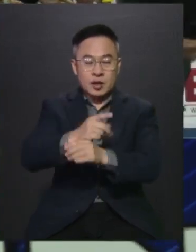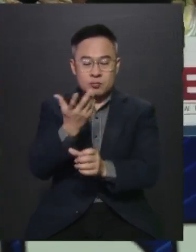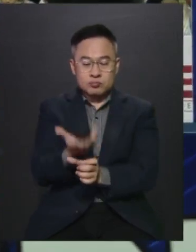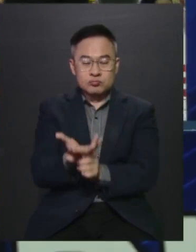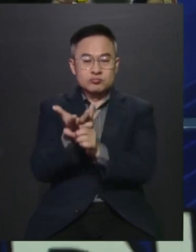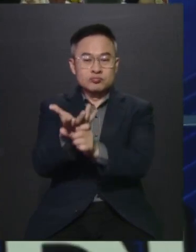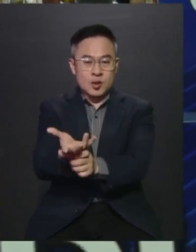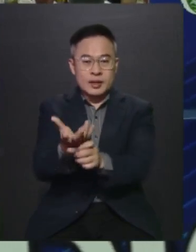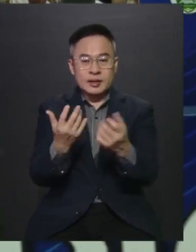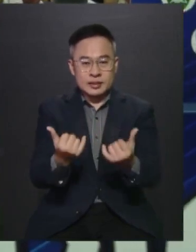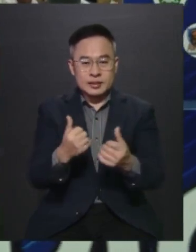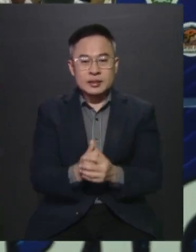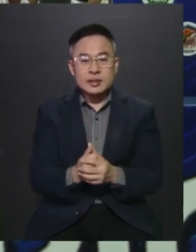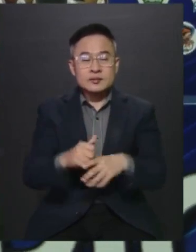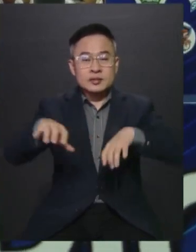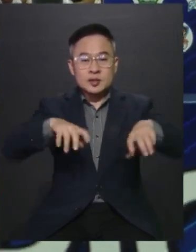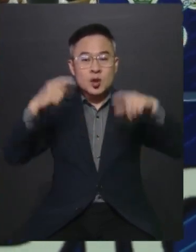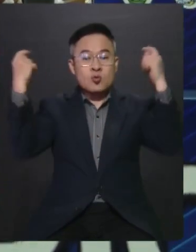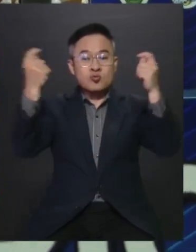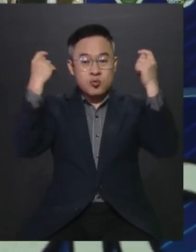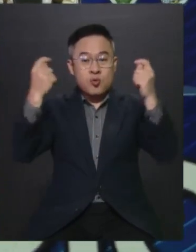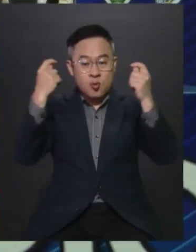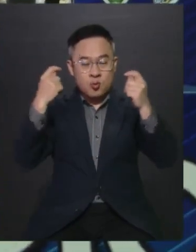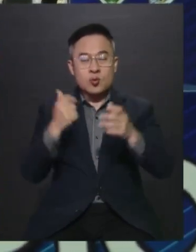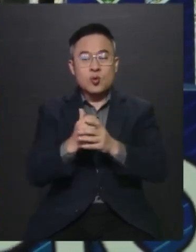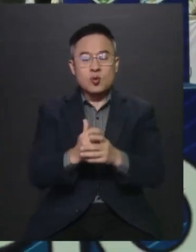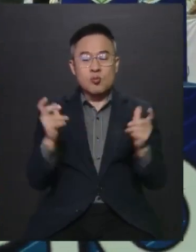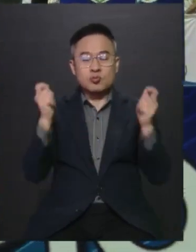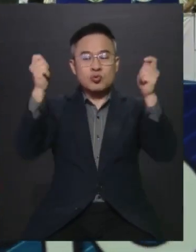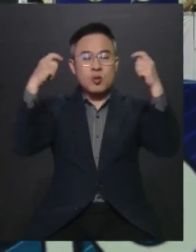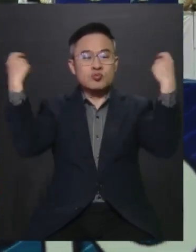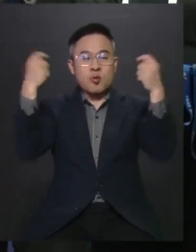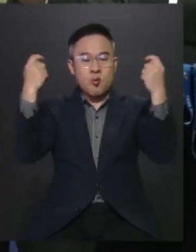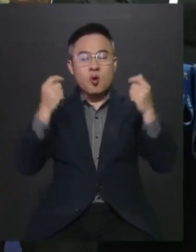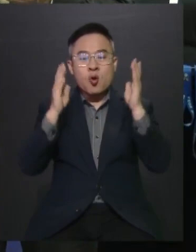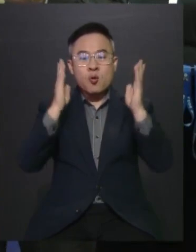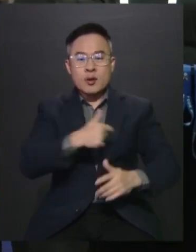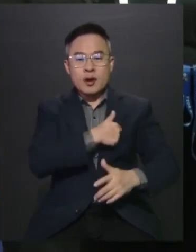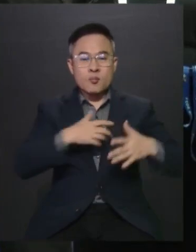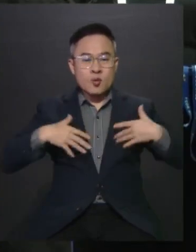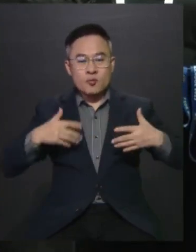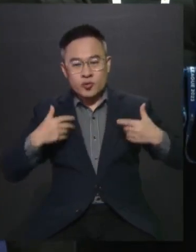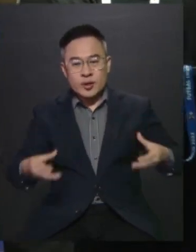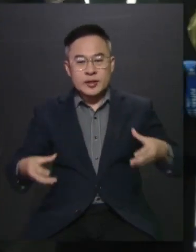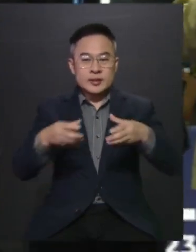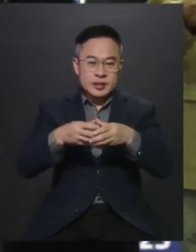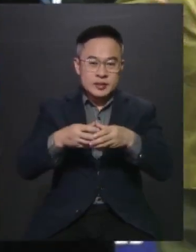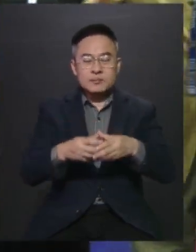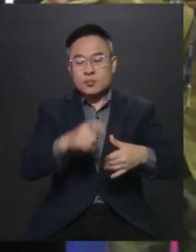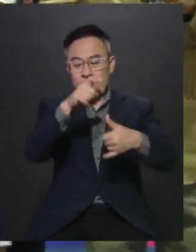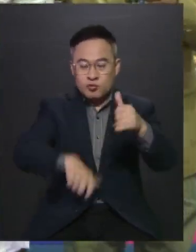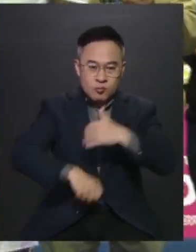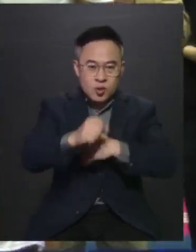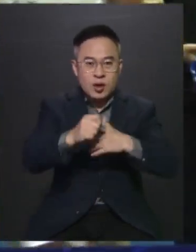คะและภายในงานฉลองแชมป์บรรยากาศก็เต็มไปด้วยความสุขของทั้งนักเตะทีมงานสตาฟโค้ชแล้วก็ความคึกคักของกอง